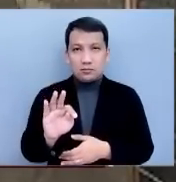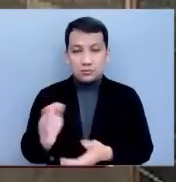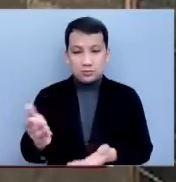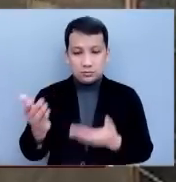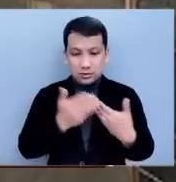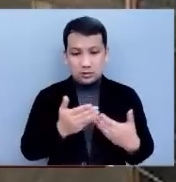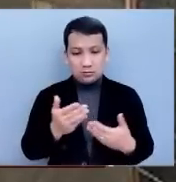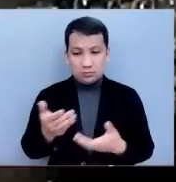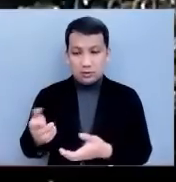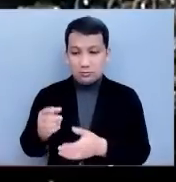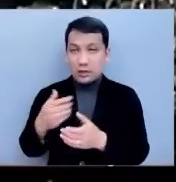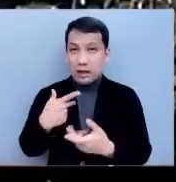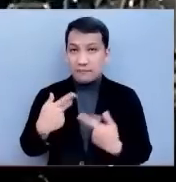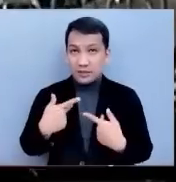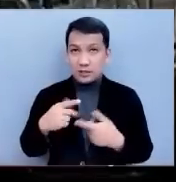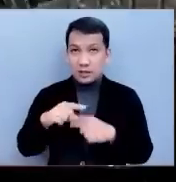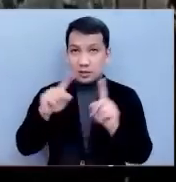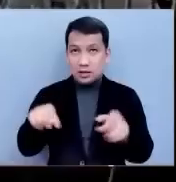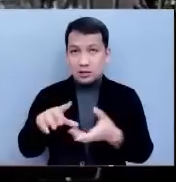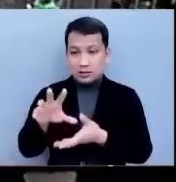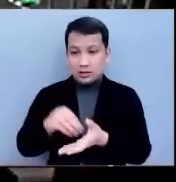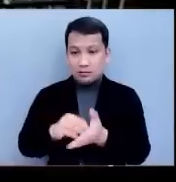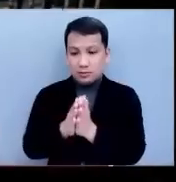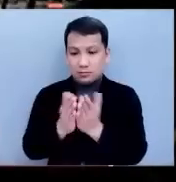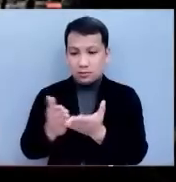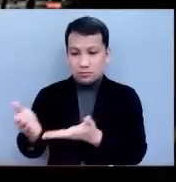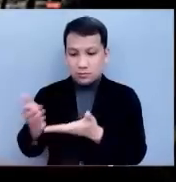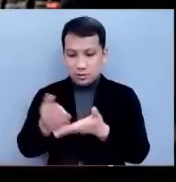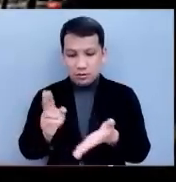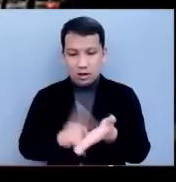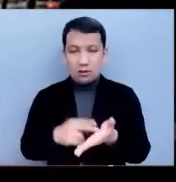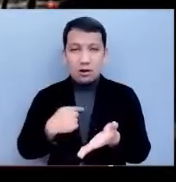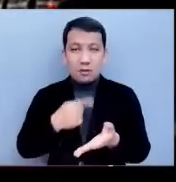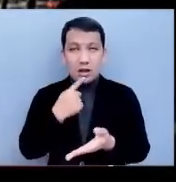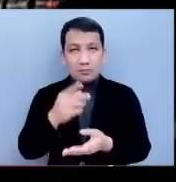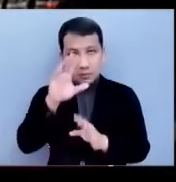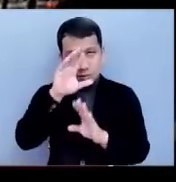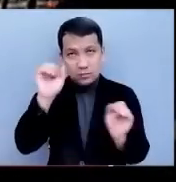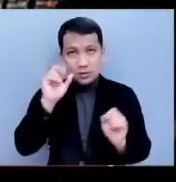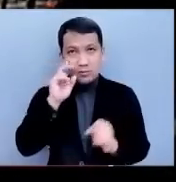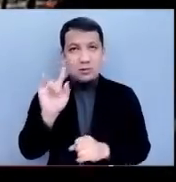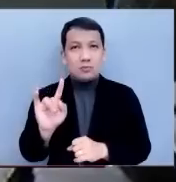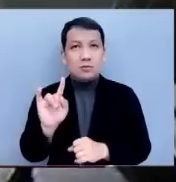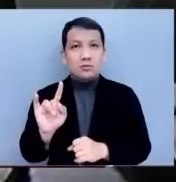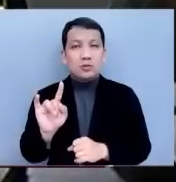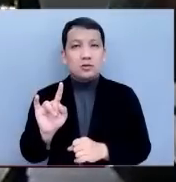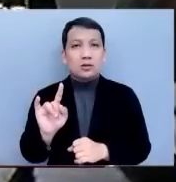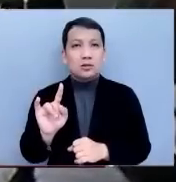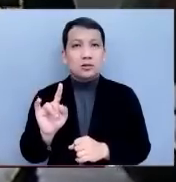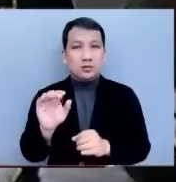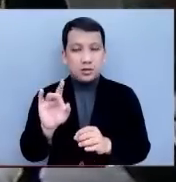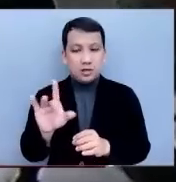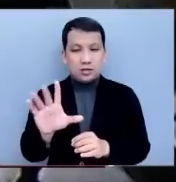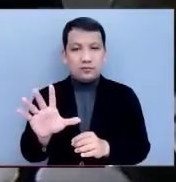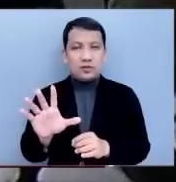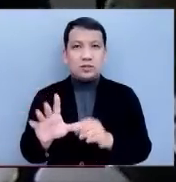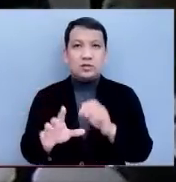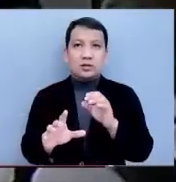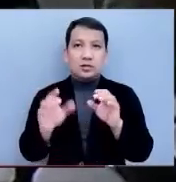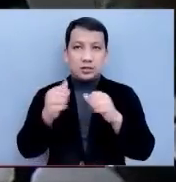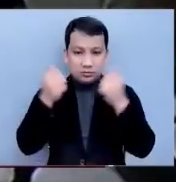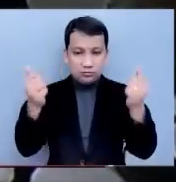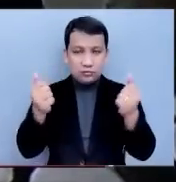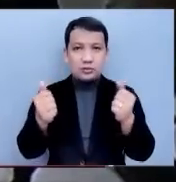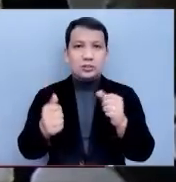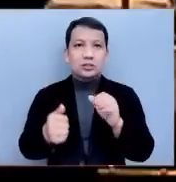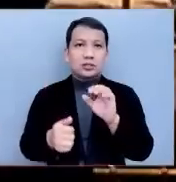kanya ang kopya nito. Sinabi niya yan sa panayam sa kanya ng media sa 85th anniversary ng Securities and Exchange Commission